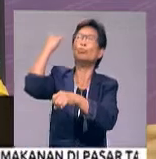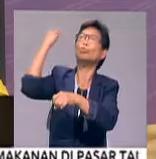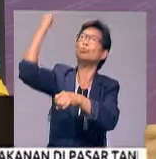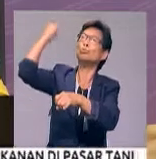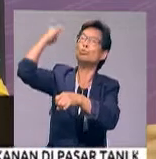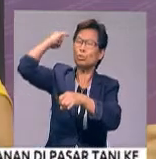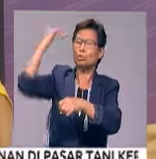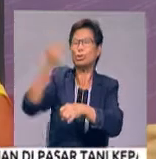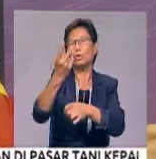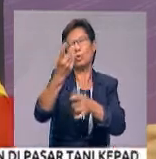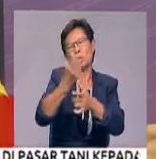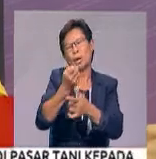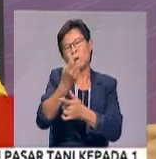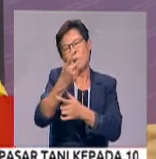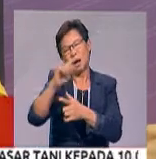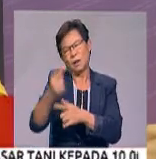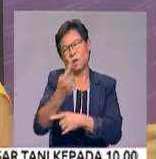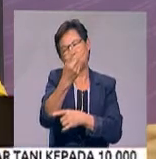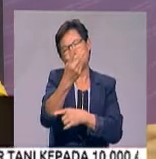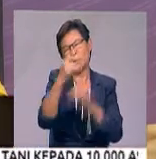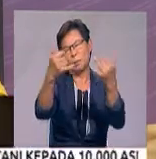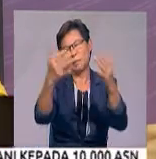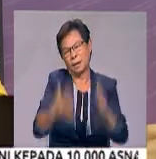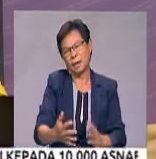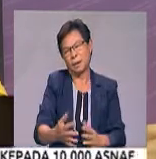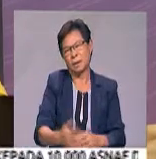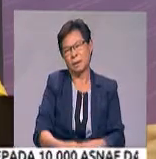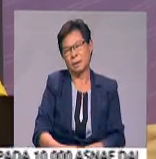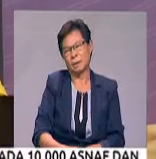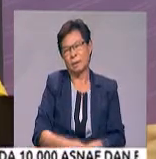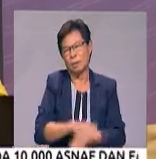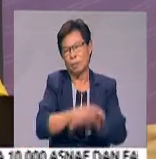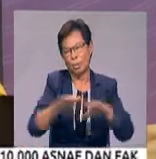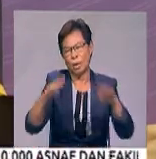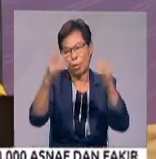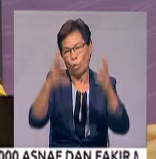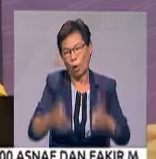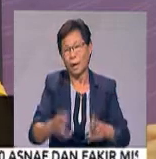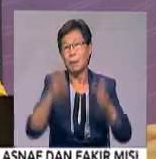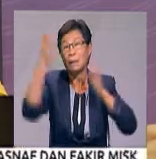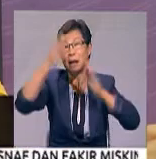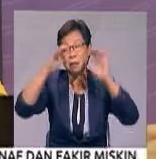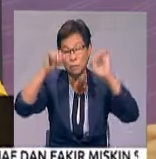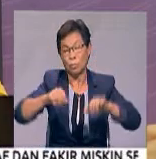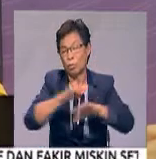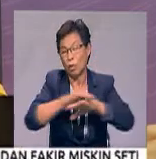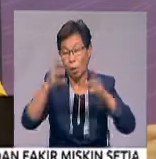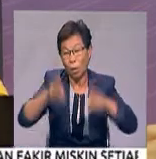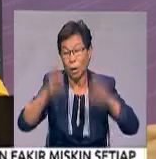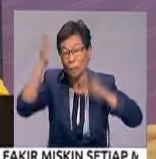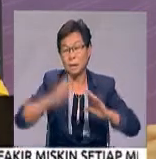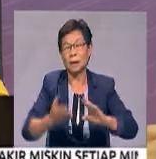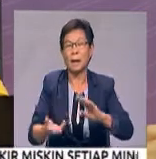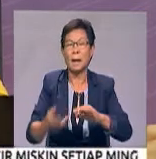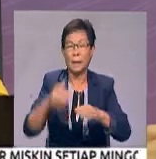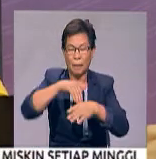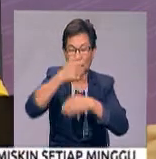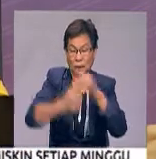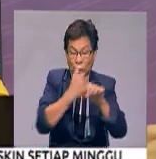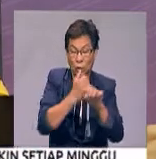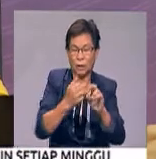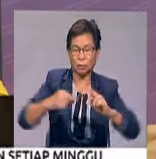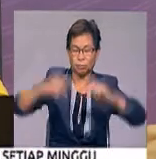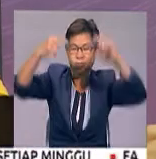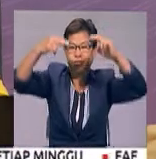Hanya dua saja pemain Bukan warganegara boleh bermain pada tahun ni kita tingkatkan lagi mutu game